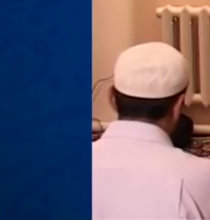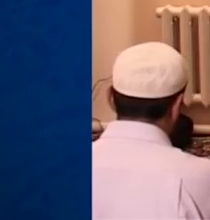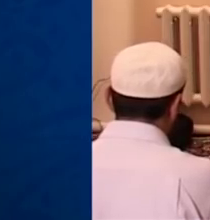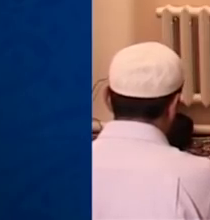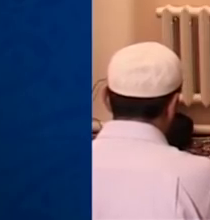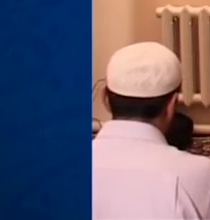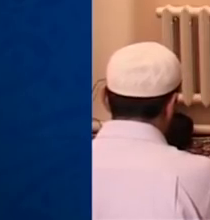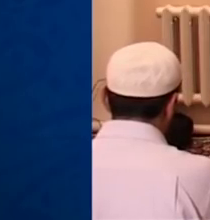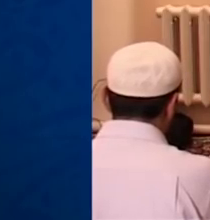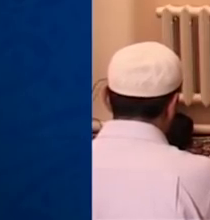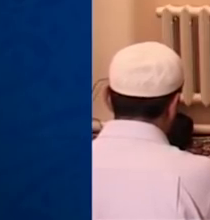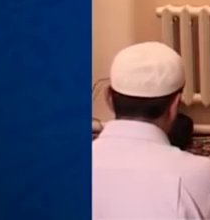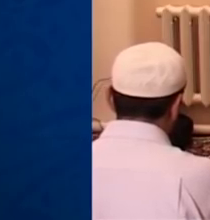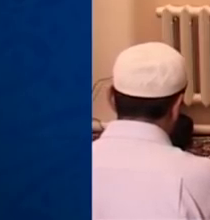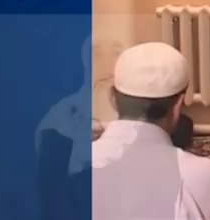رمضان.